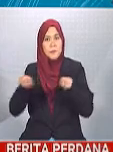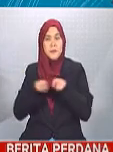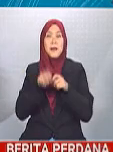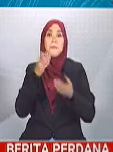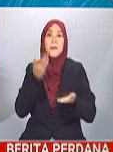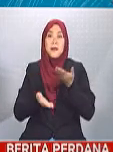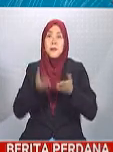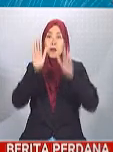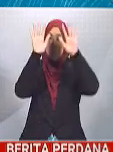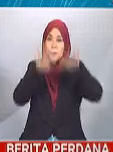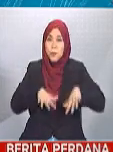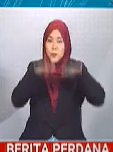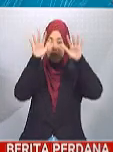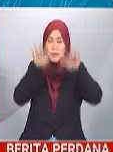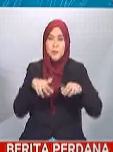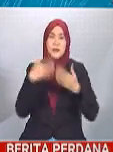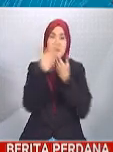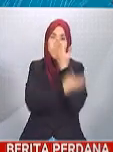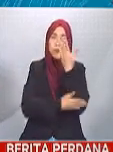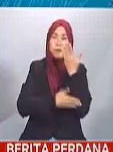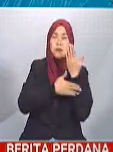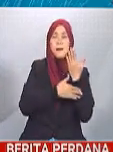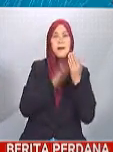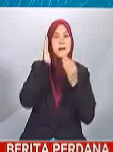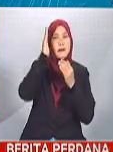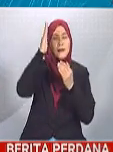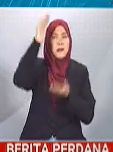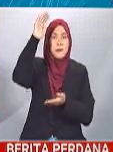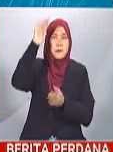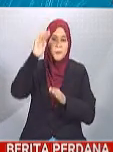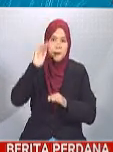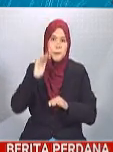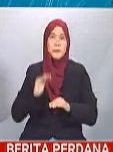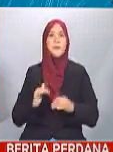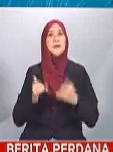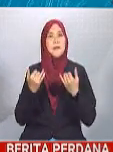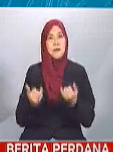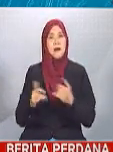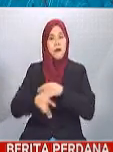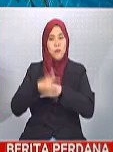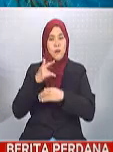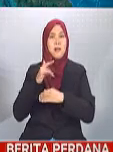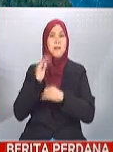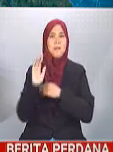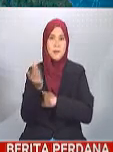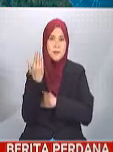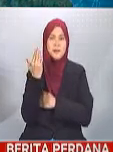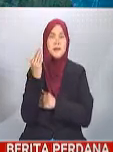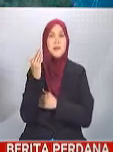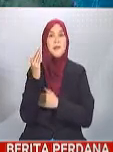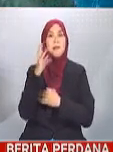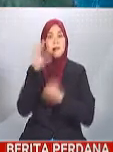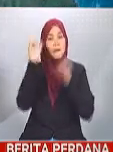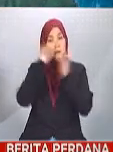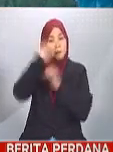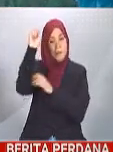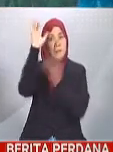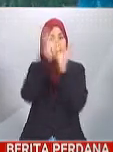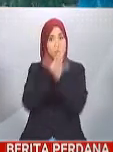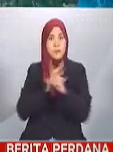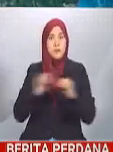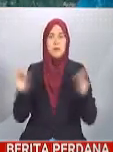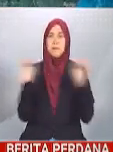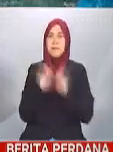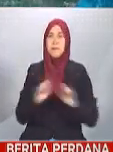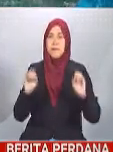keadaan hujan di semenanjung Malaysia ini akan berangsur reda menjelang awal pagi nanti. Bagi negeri Sabah dan Sarawak, tiada hujan yang